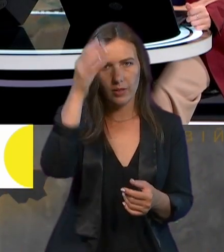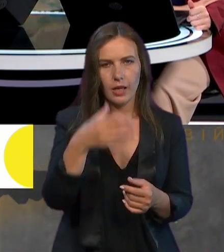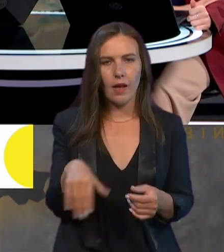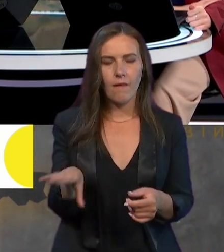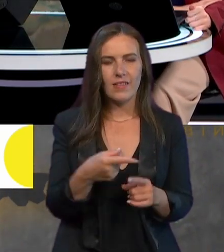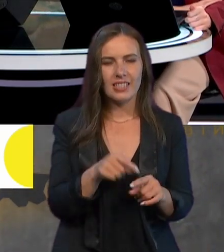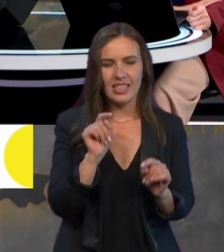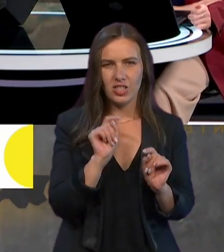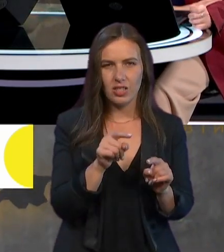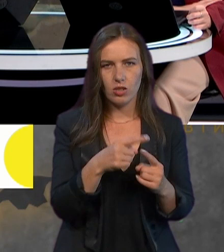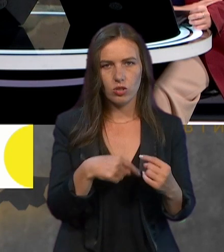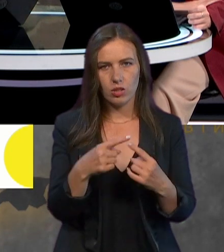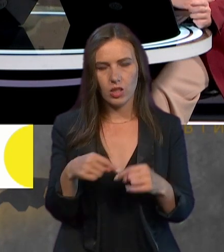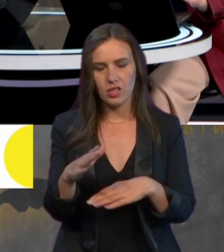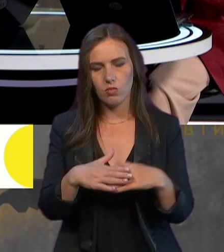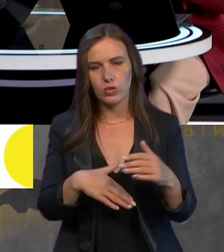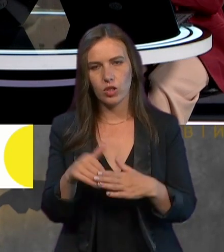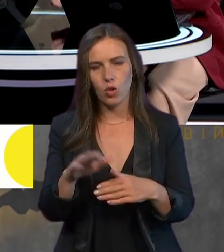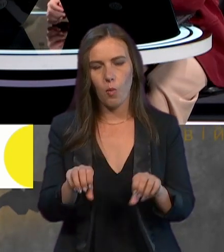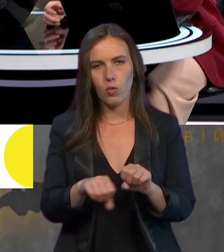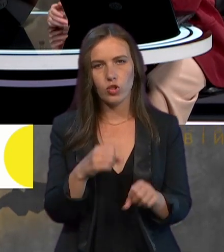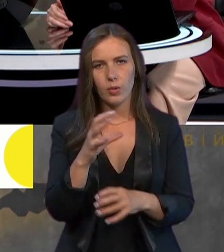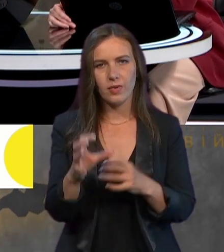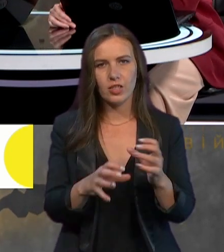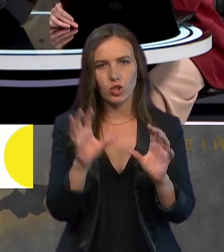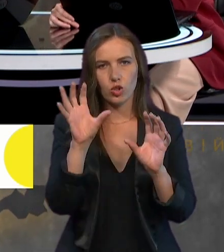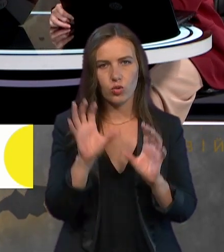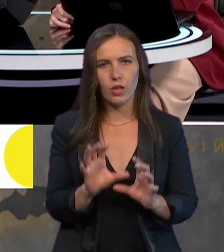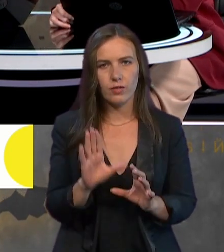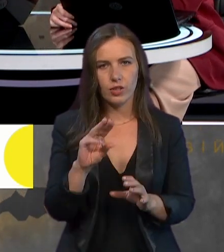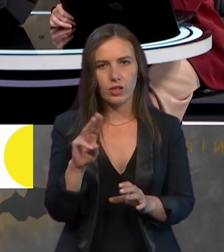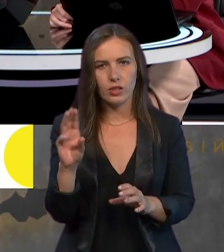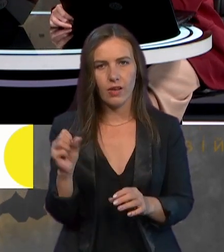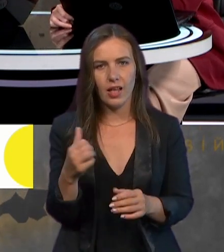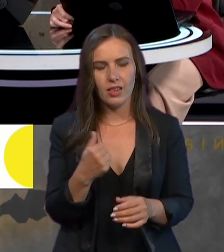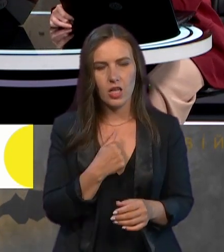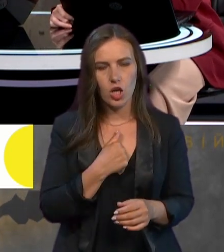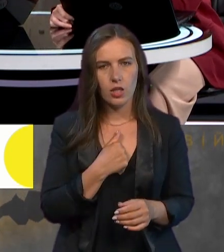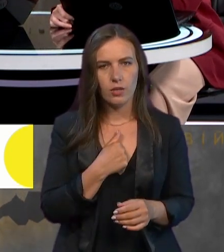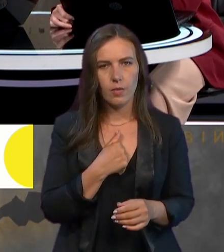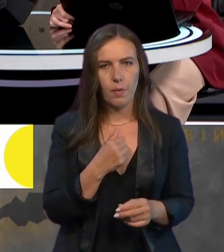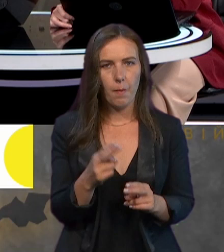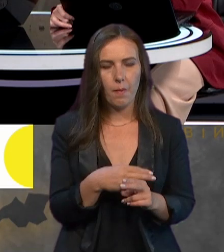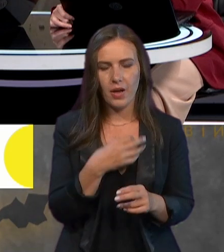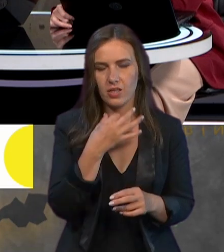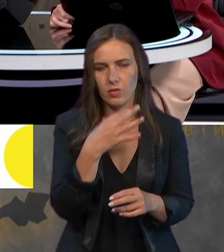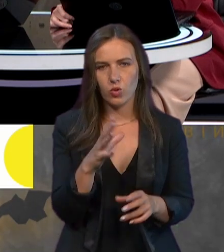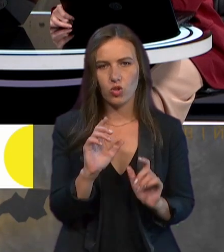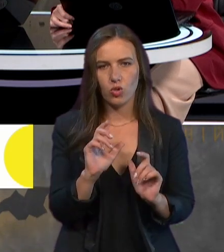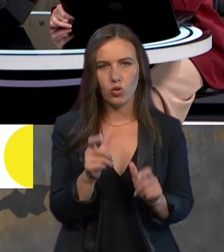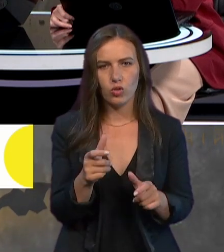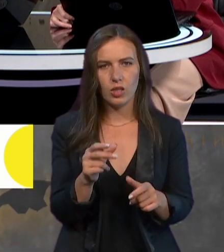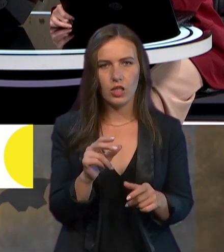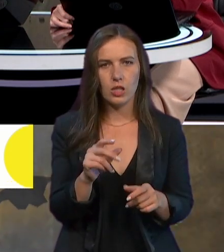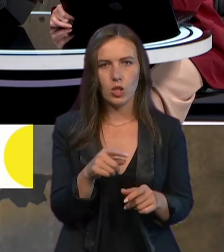власне, практикують порушення міжнародного законодавства і, на жаль, без будь-якого узгодження, звичайно, з